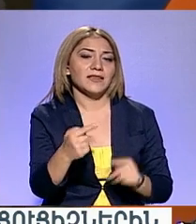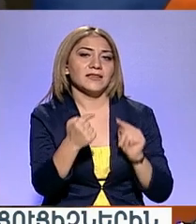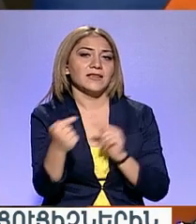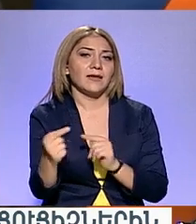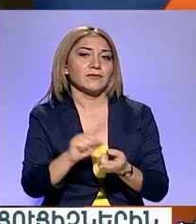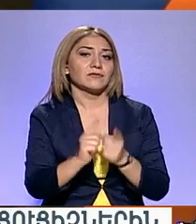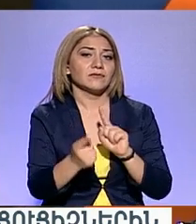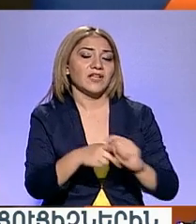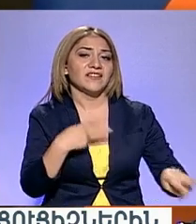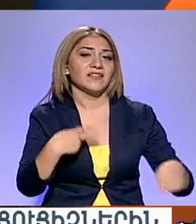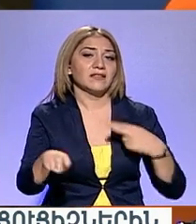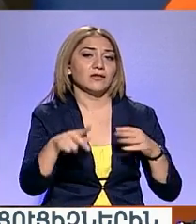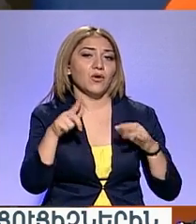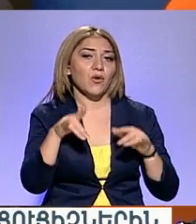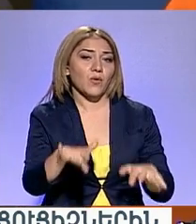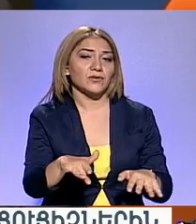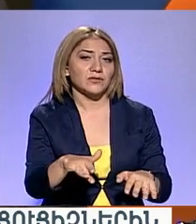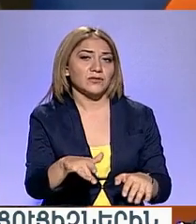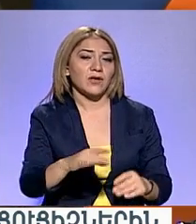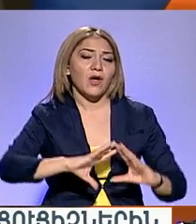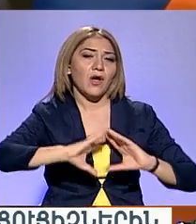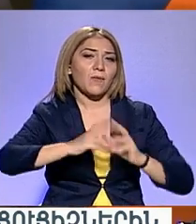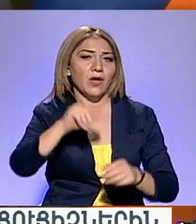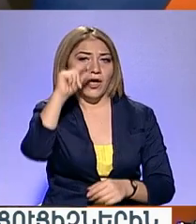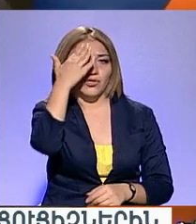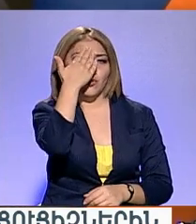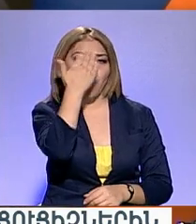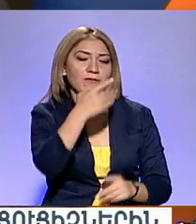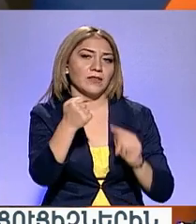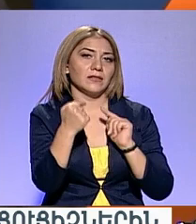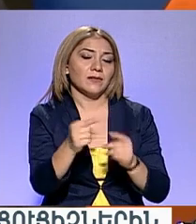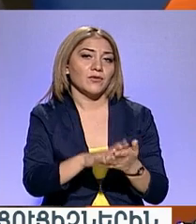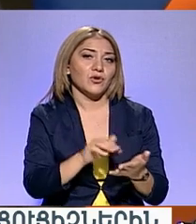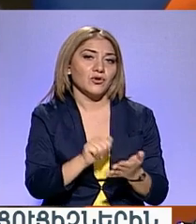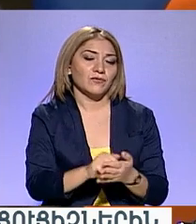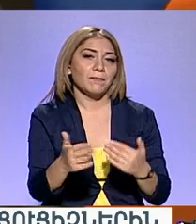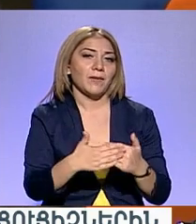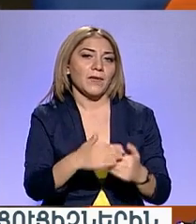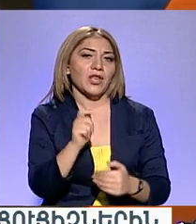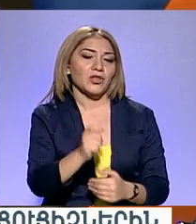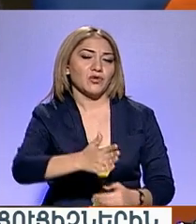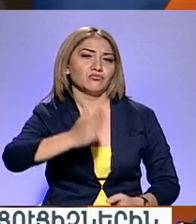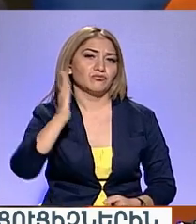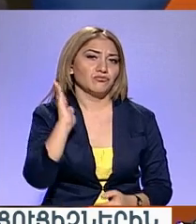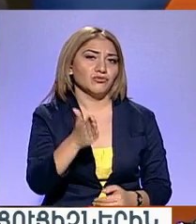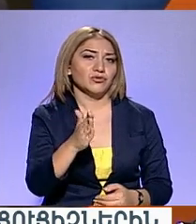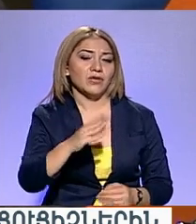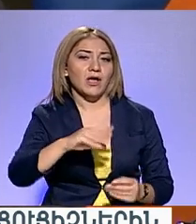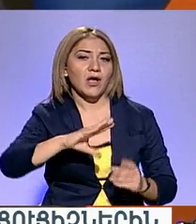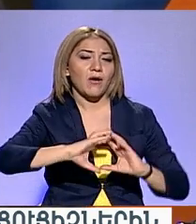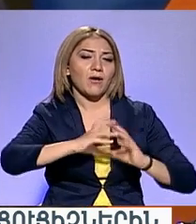է ագրեսիվ գործողություն ընդդեմ ողջ հայ ժողովրդի եւ ուրեմն ստանալու է հակահարված,